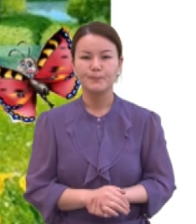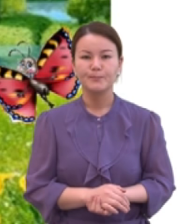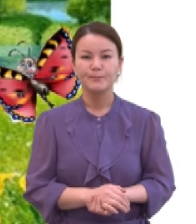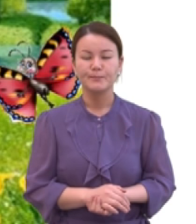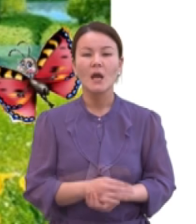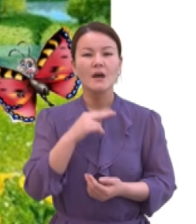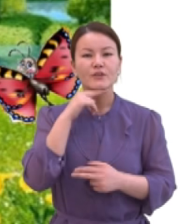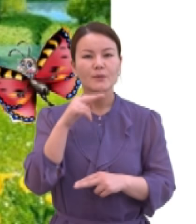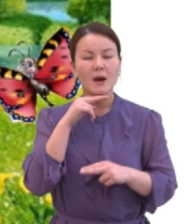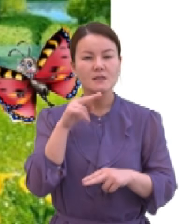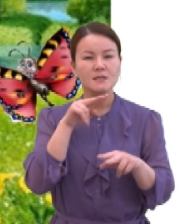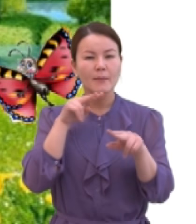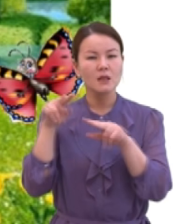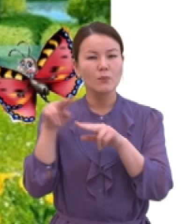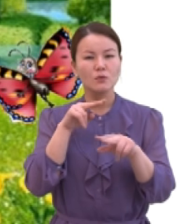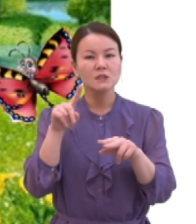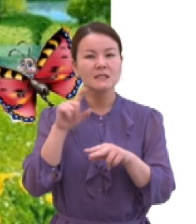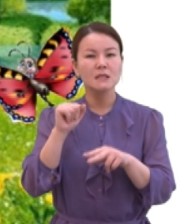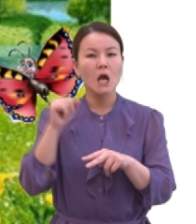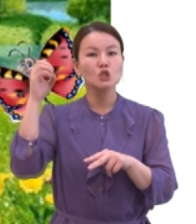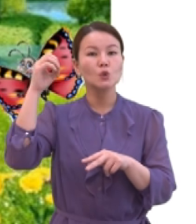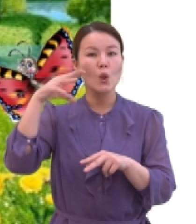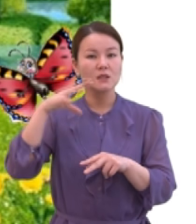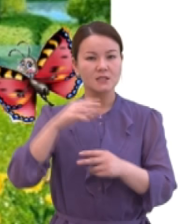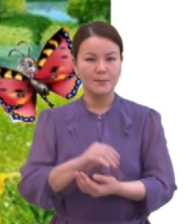внимательно понаблюдайте за солнышком